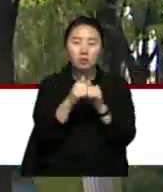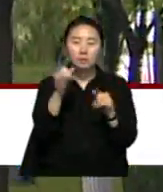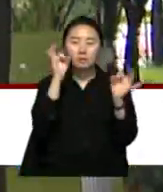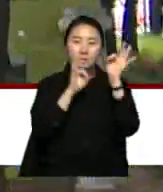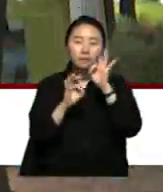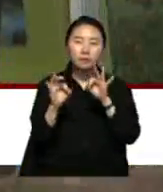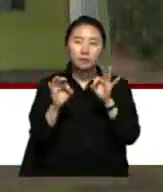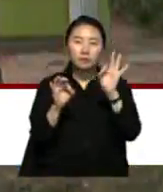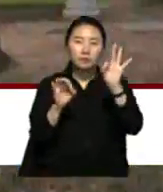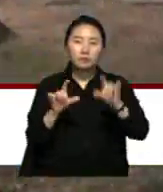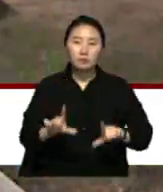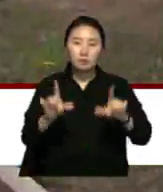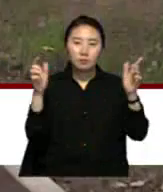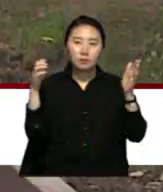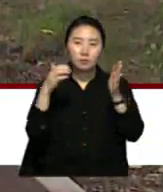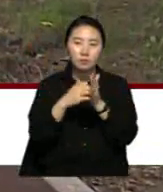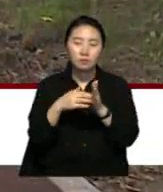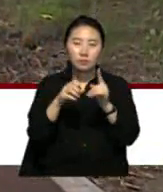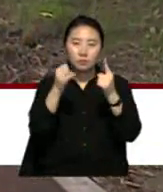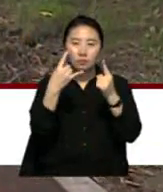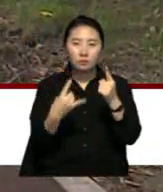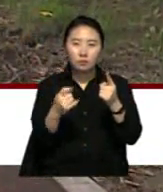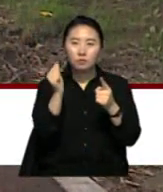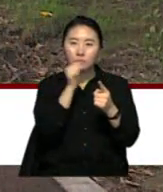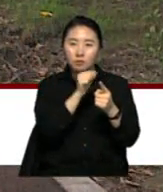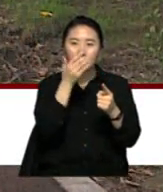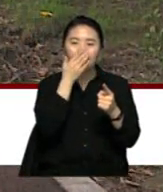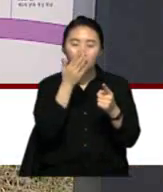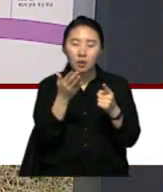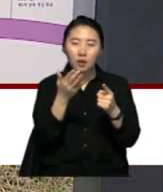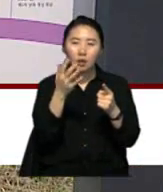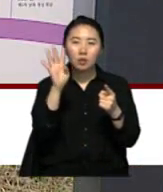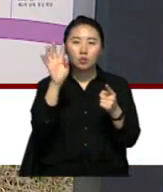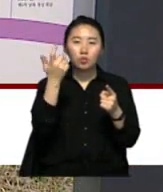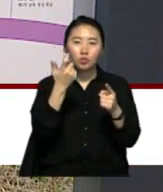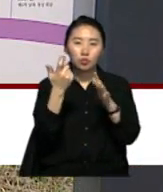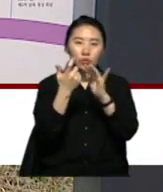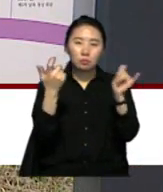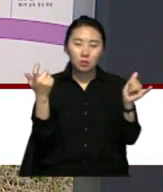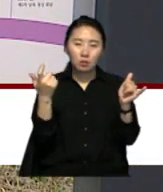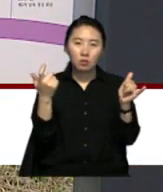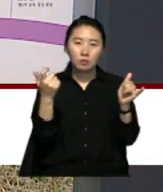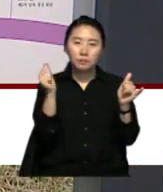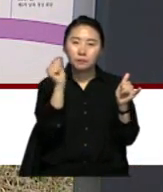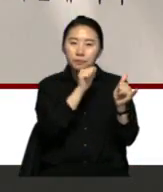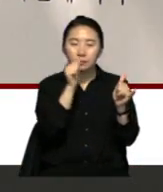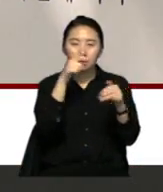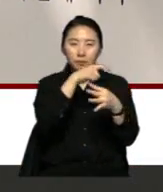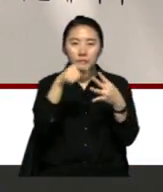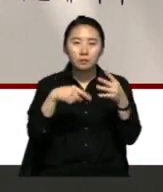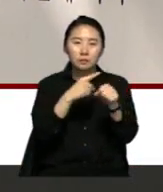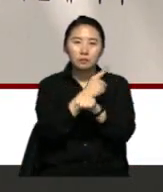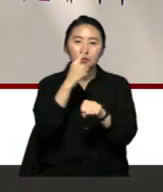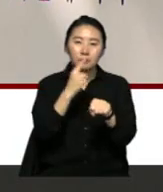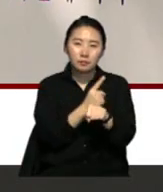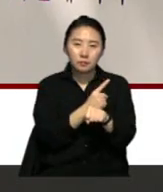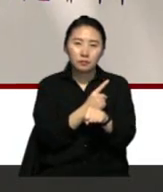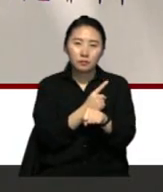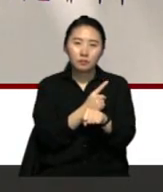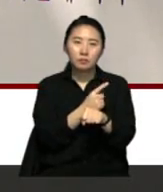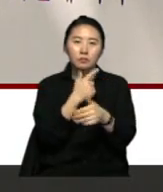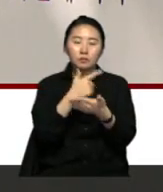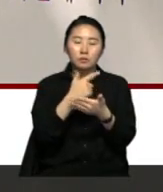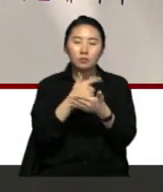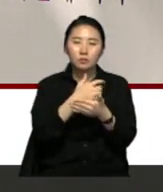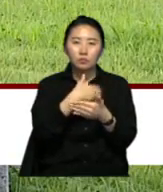기간은 다음 달 10일까지며 1회 최대 해설 가능 인원은 예수 명입니다 해설 프로그램은 총 한 시간으로 구성되고